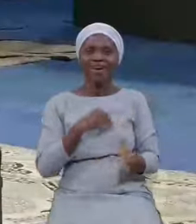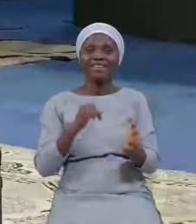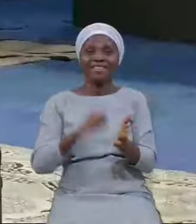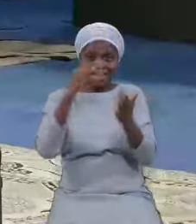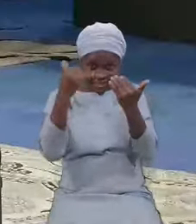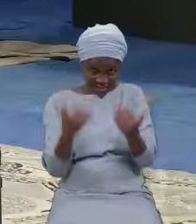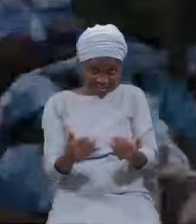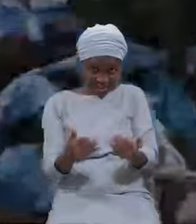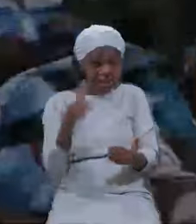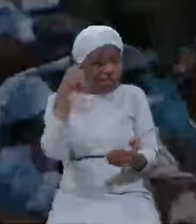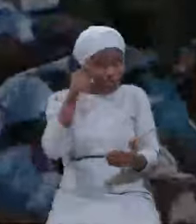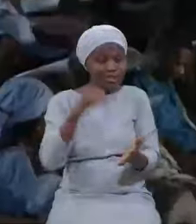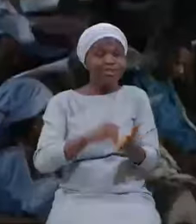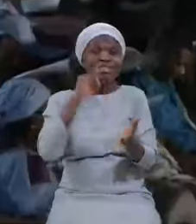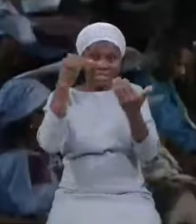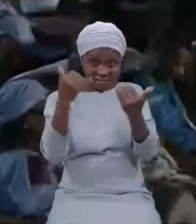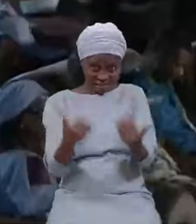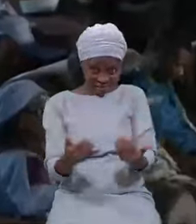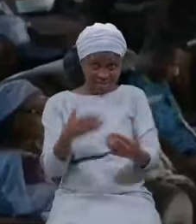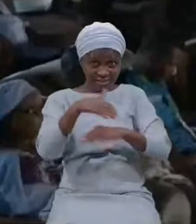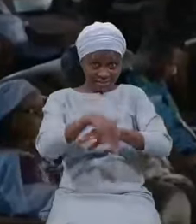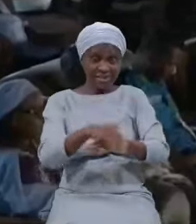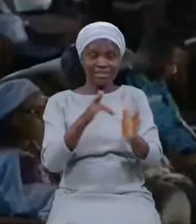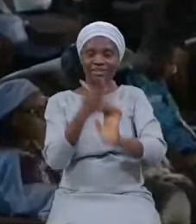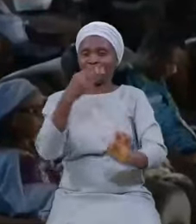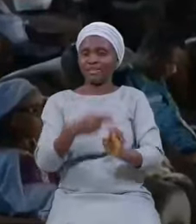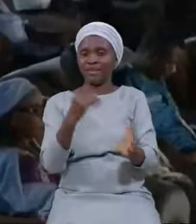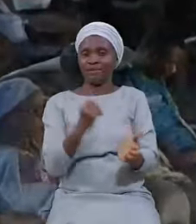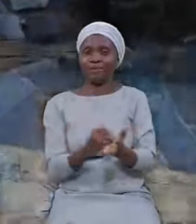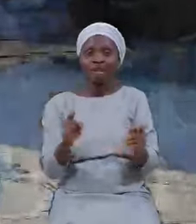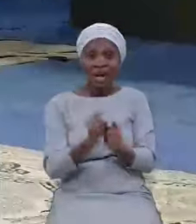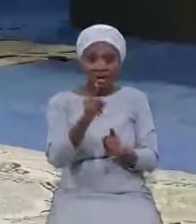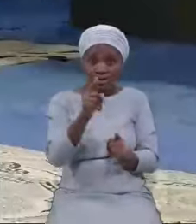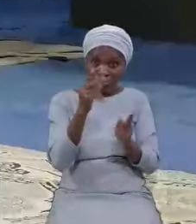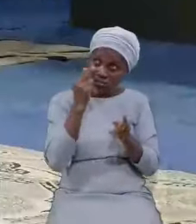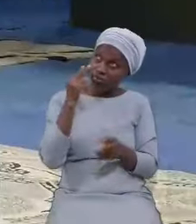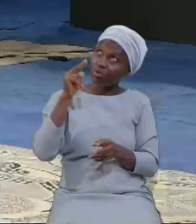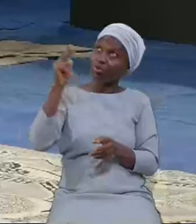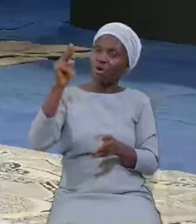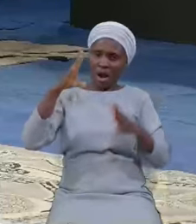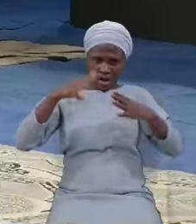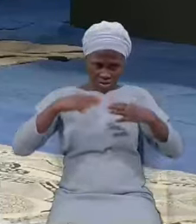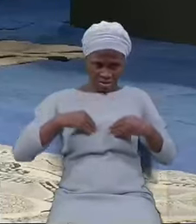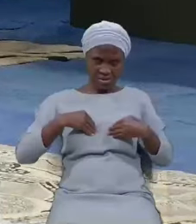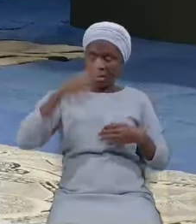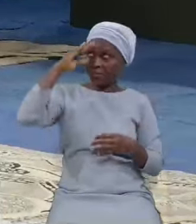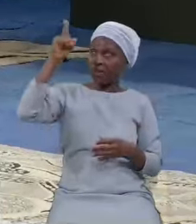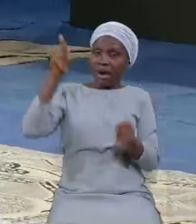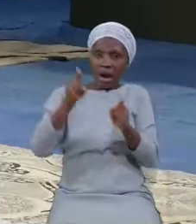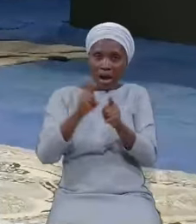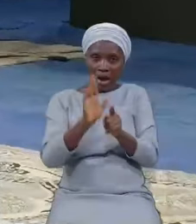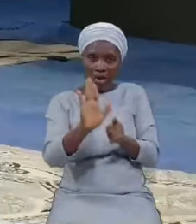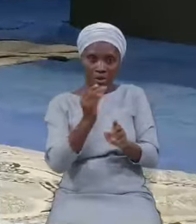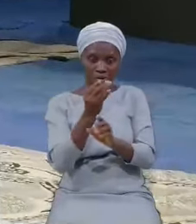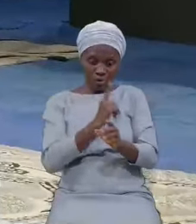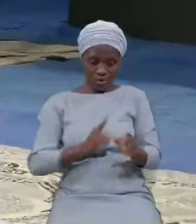soir, comme tu le regardes, comme tu l'acceptes comme Seigneur et Sauveur, comme tu confesses que